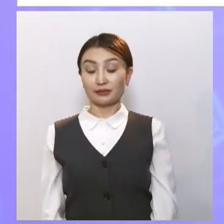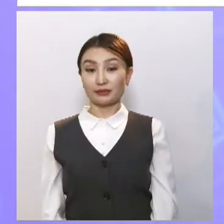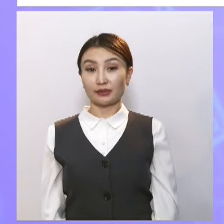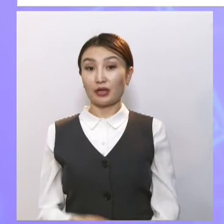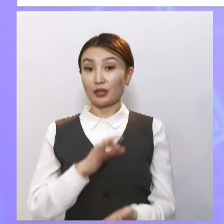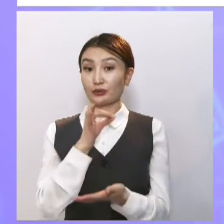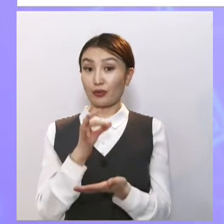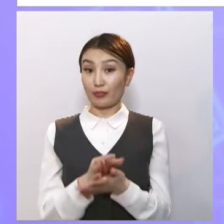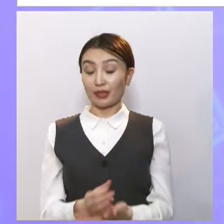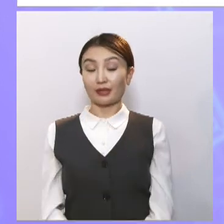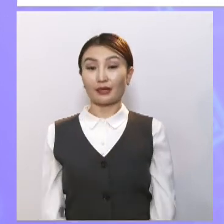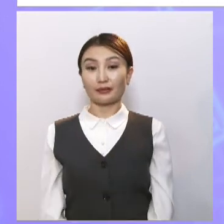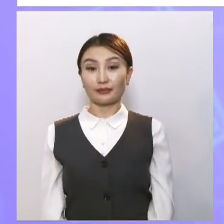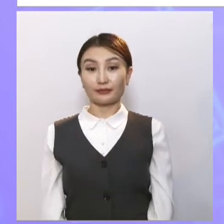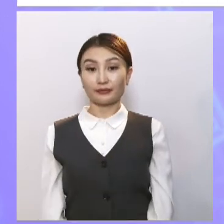Жооп бергиле.